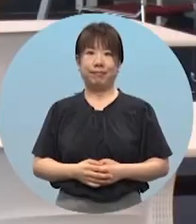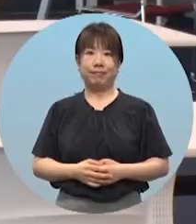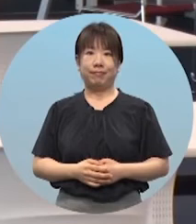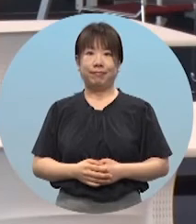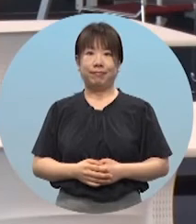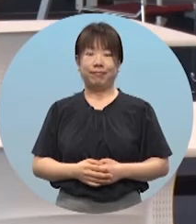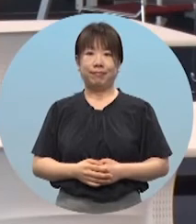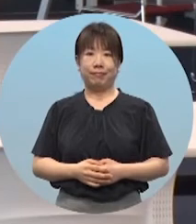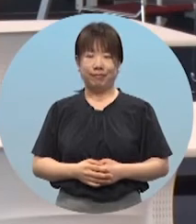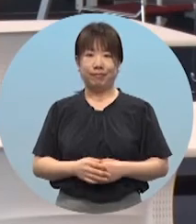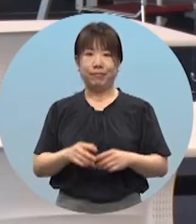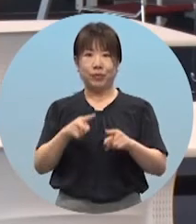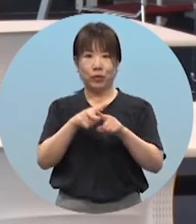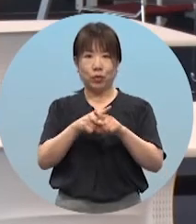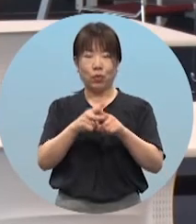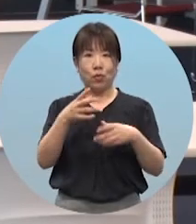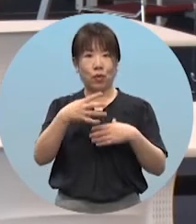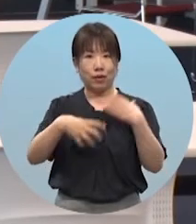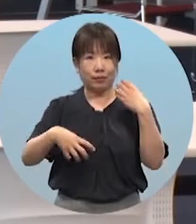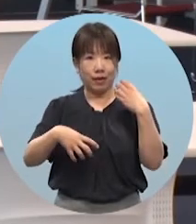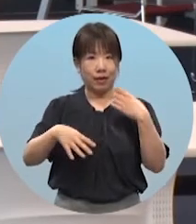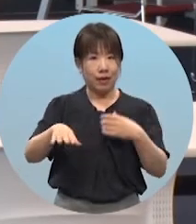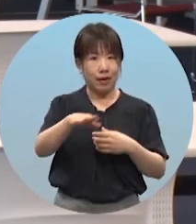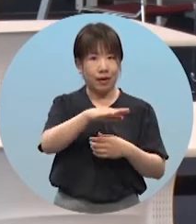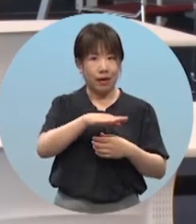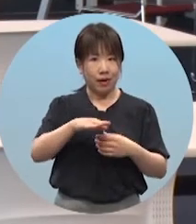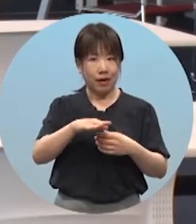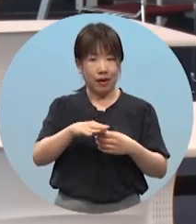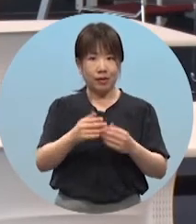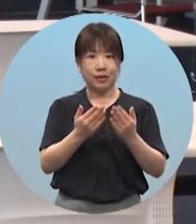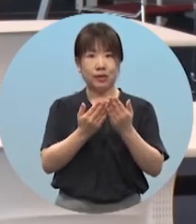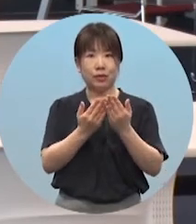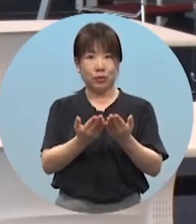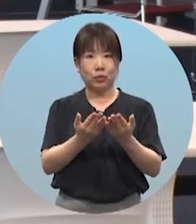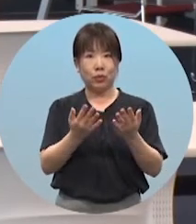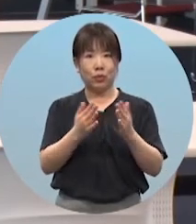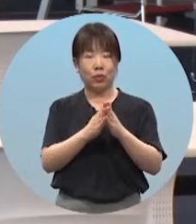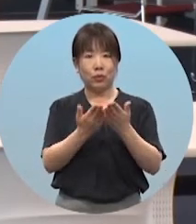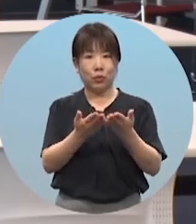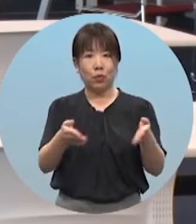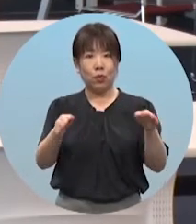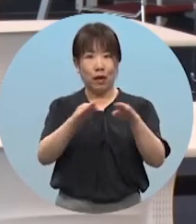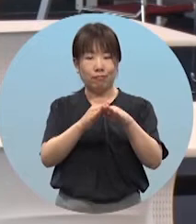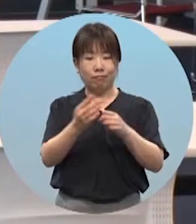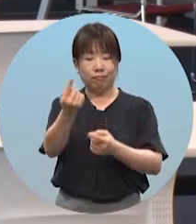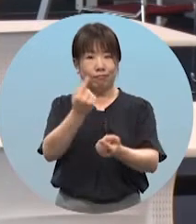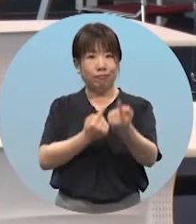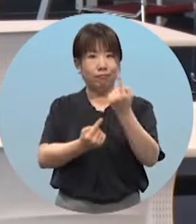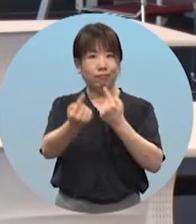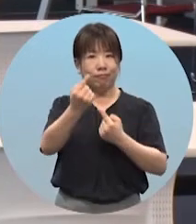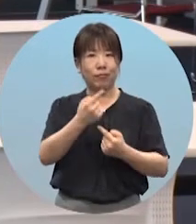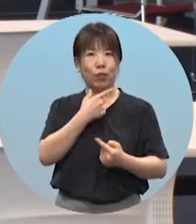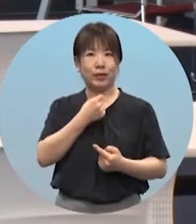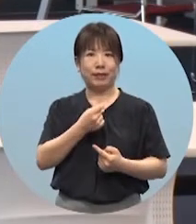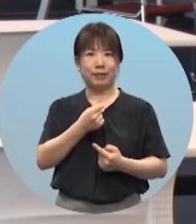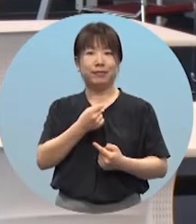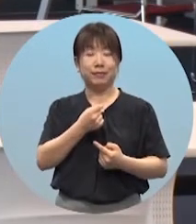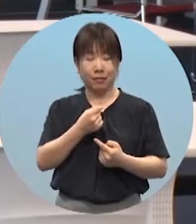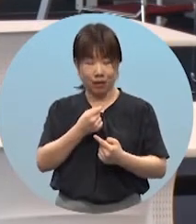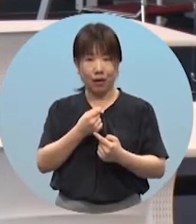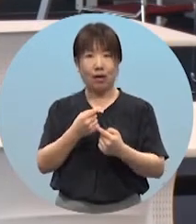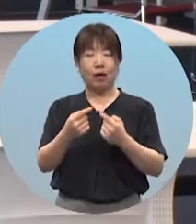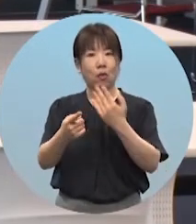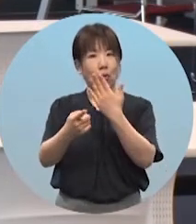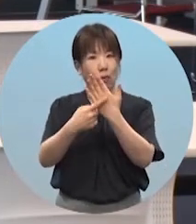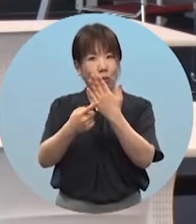小学生に、上手に図書館使っていただきたい、そういう気持ちで、図書館の裏側も